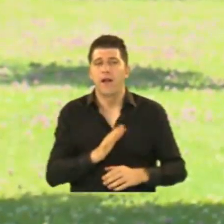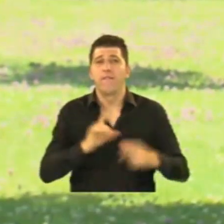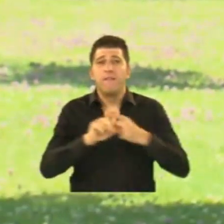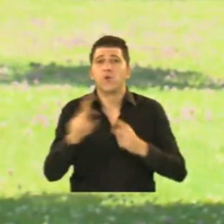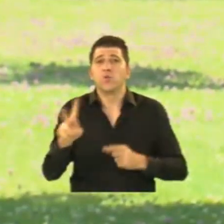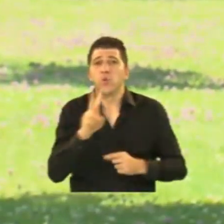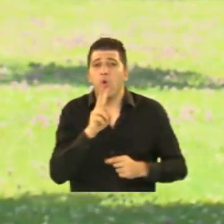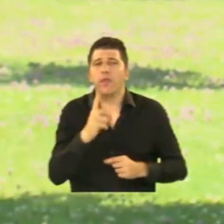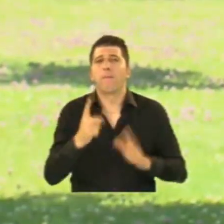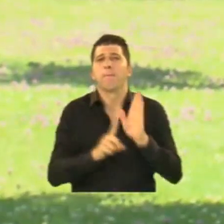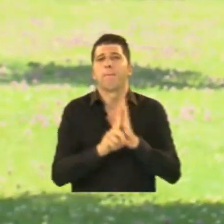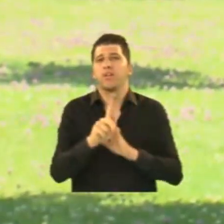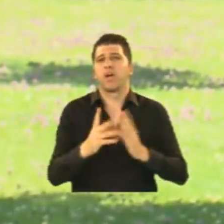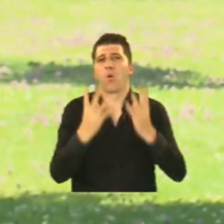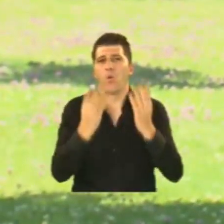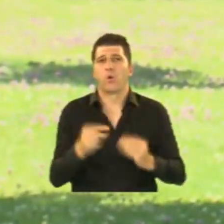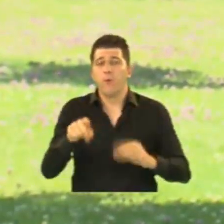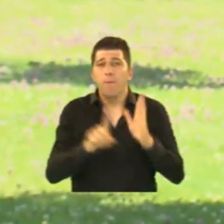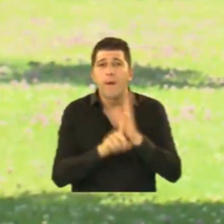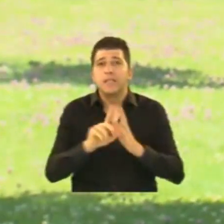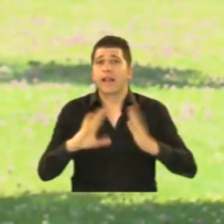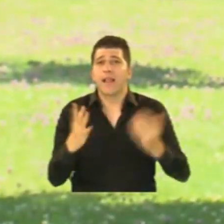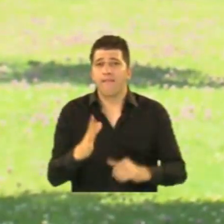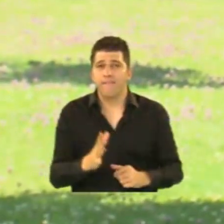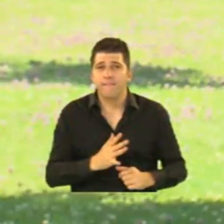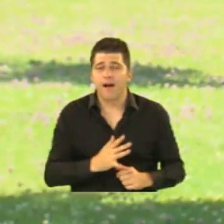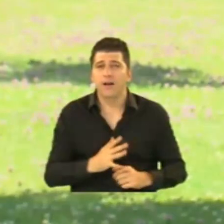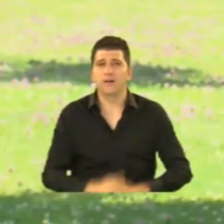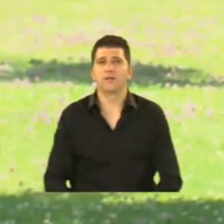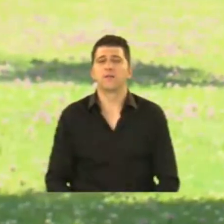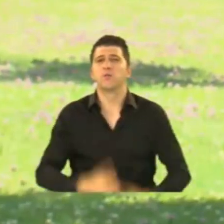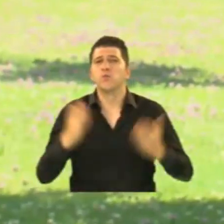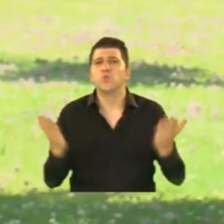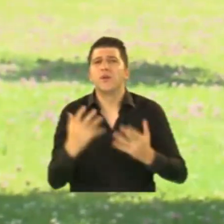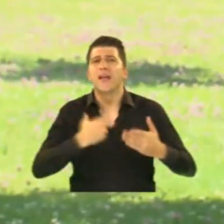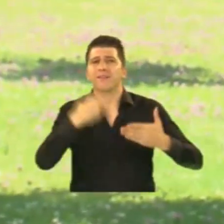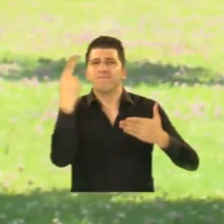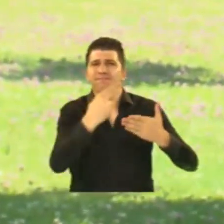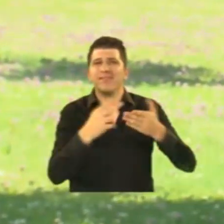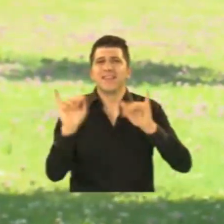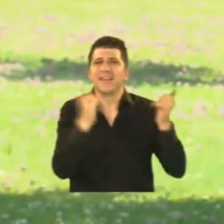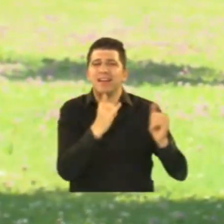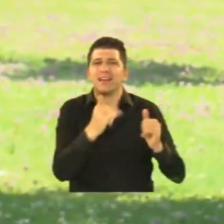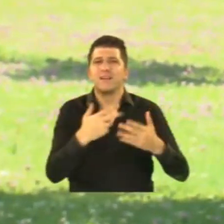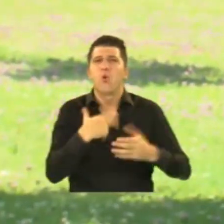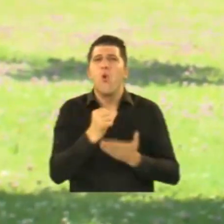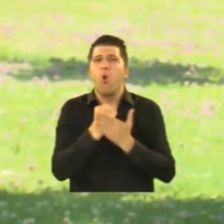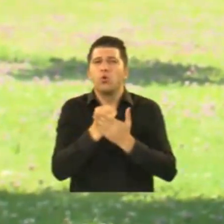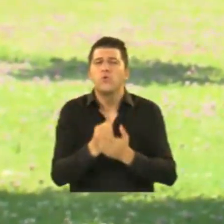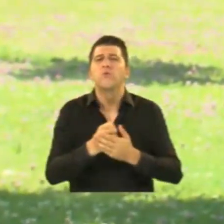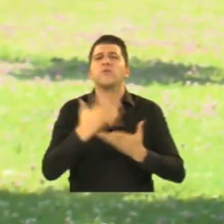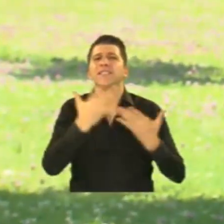hayat ve sonunda gelen başarı. Bu başarı ne mi? Nice karikatür ödülleri,